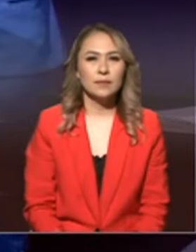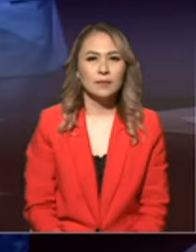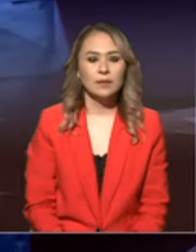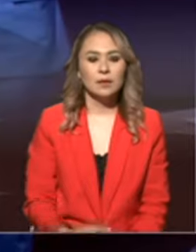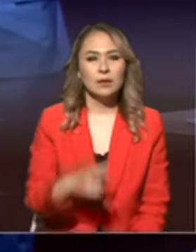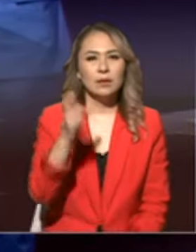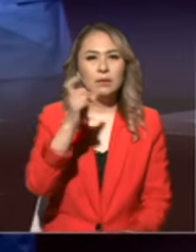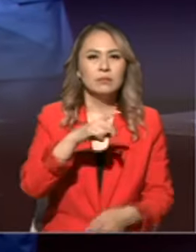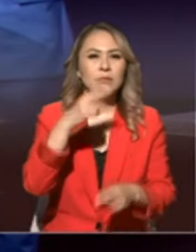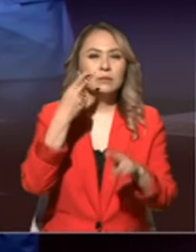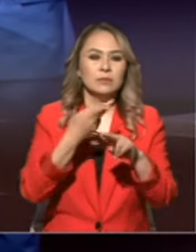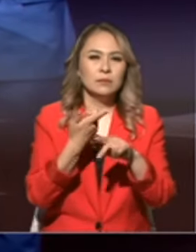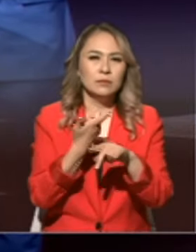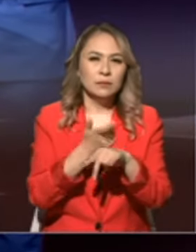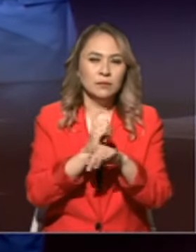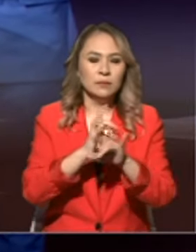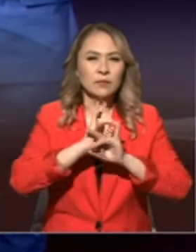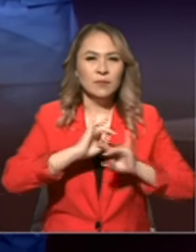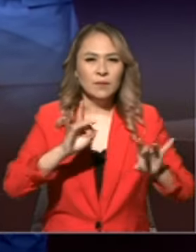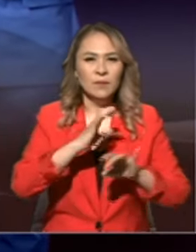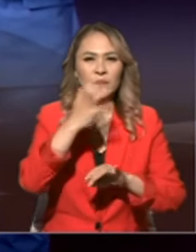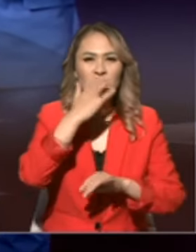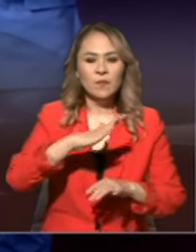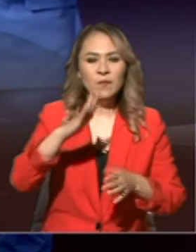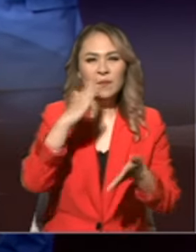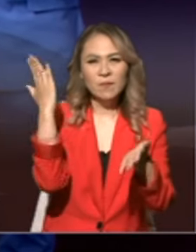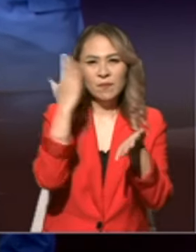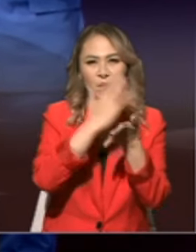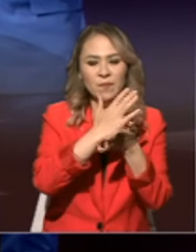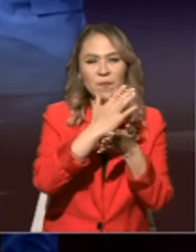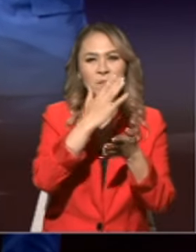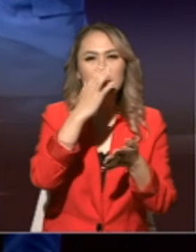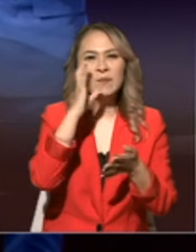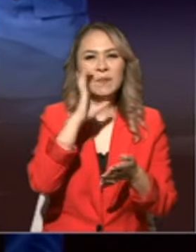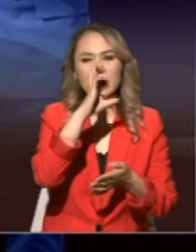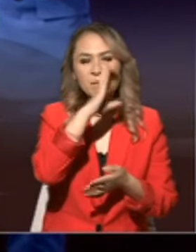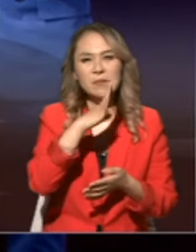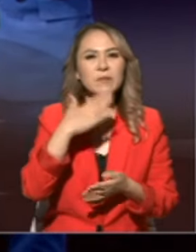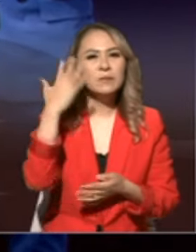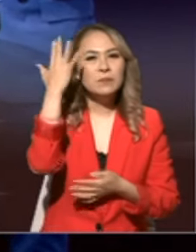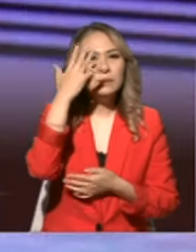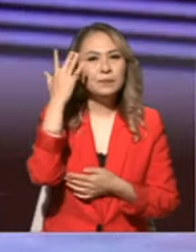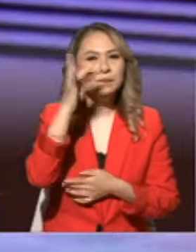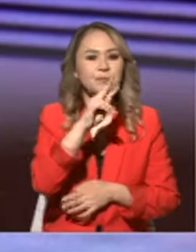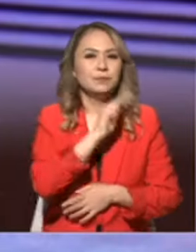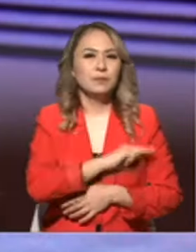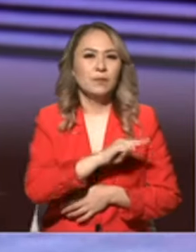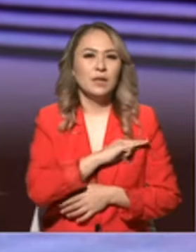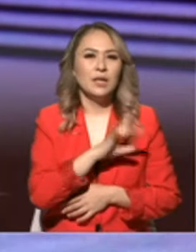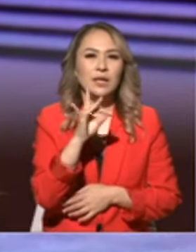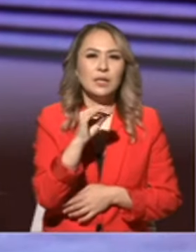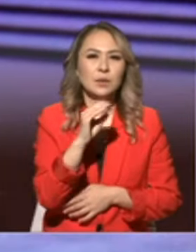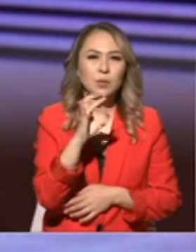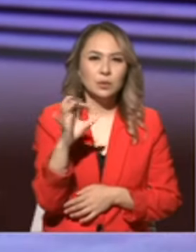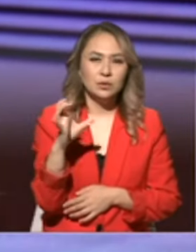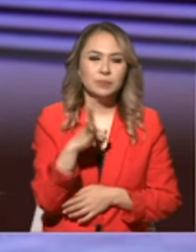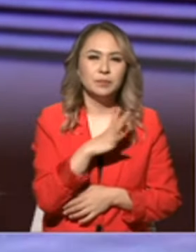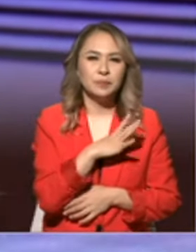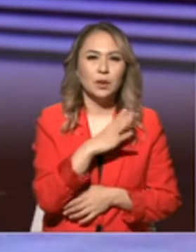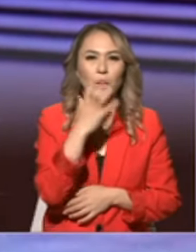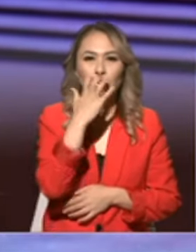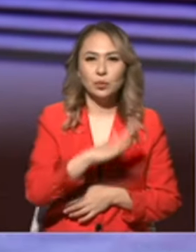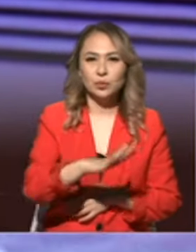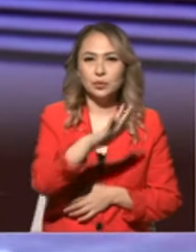сөзі өте өзекті. Яғни біз оңтүстіктен солтүстікке көшу бағдарламасының негізгі мақсаты жұмыс ресурсы. Яғни оңтүстікте бізде